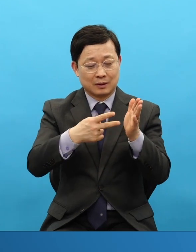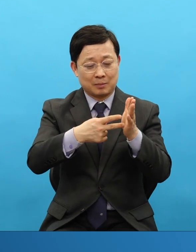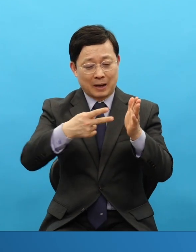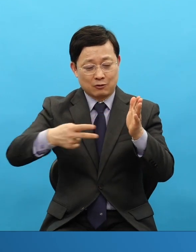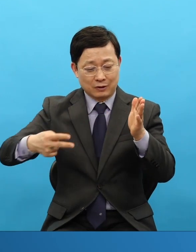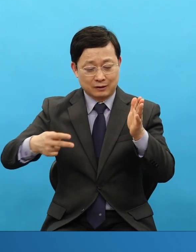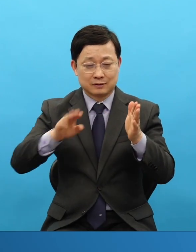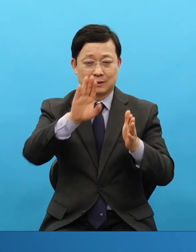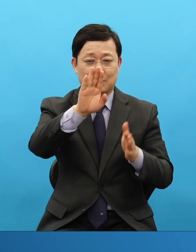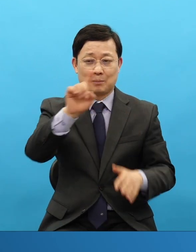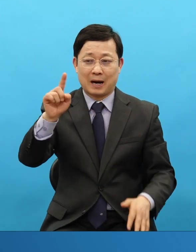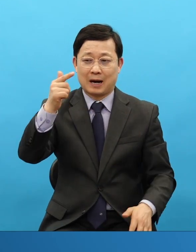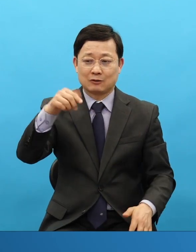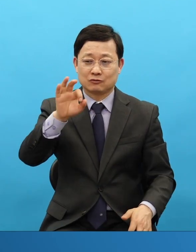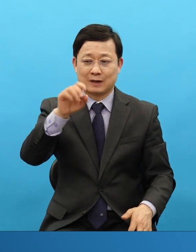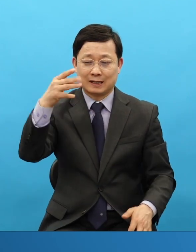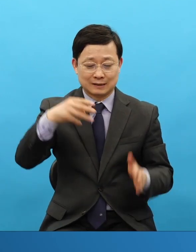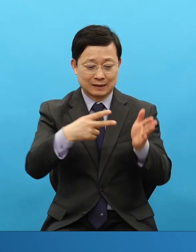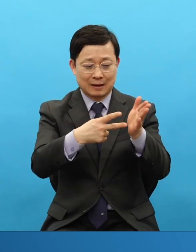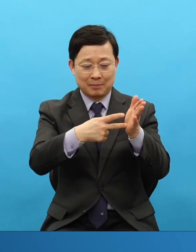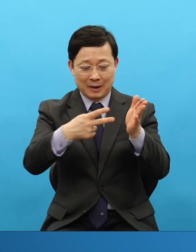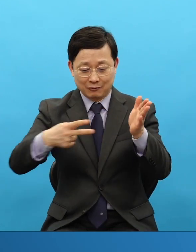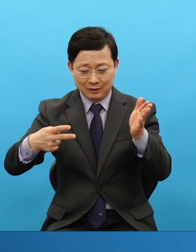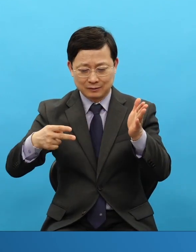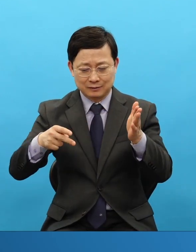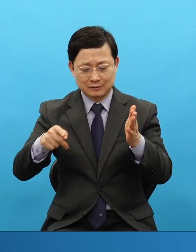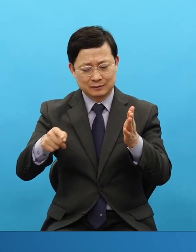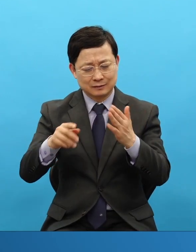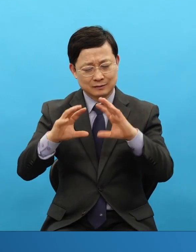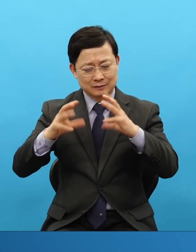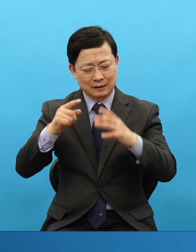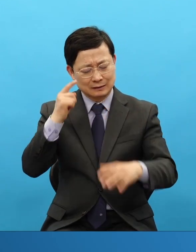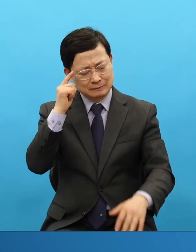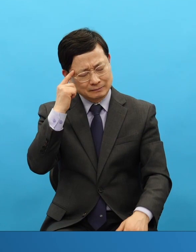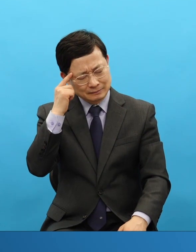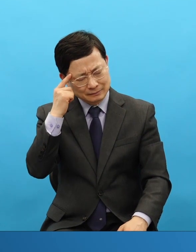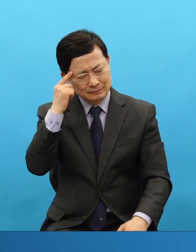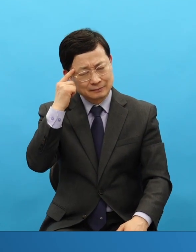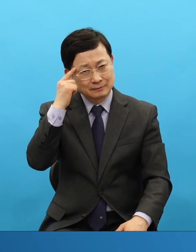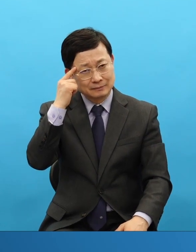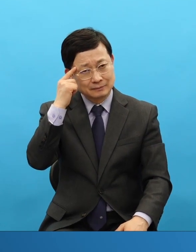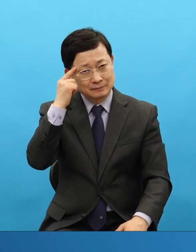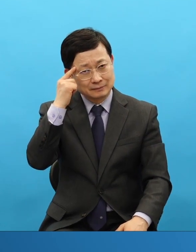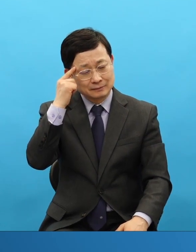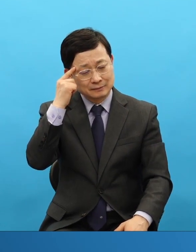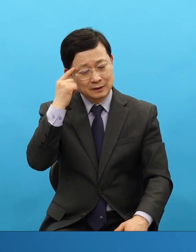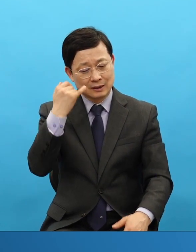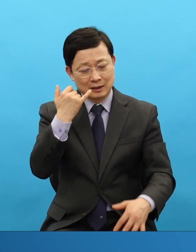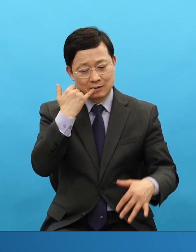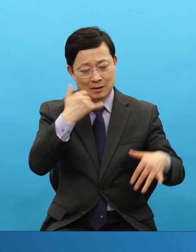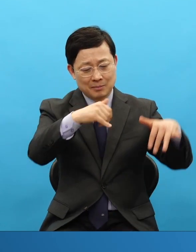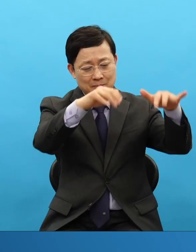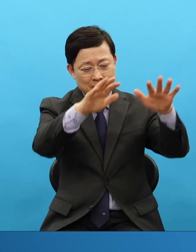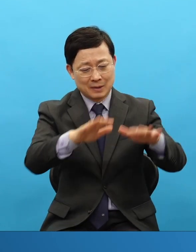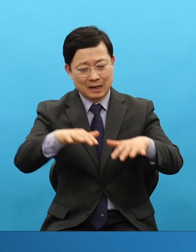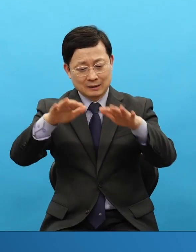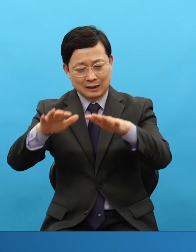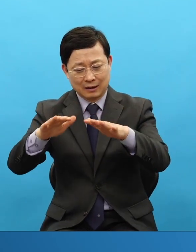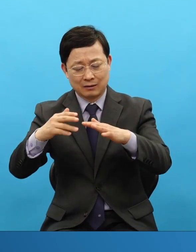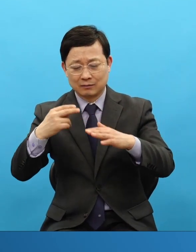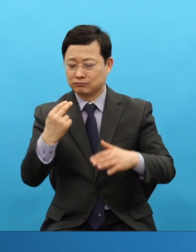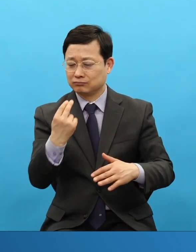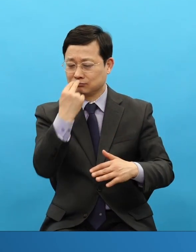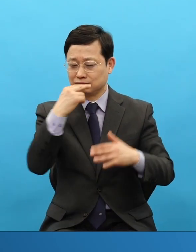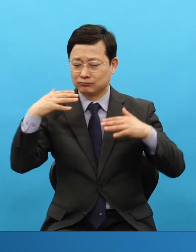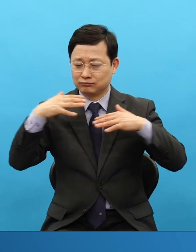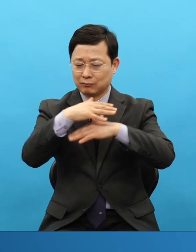Vanuatu. 너무 이 공기가 좋은데도 불구하고 많은 사람들이 병이